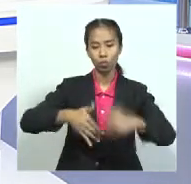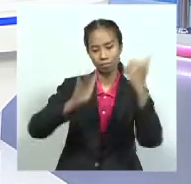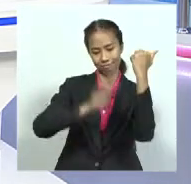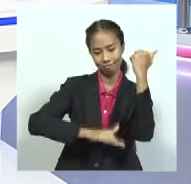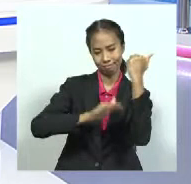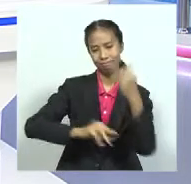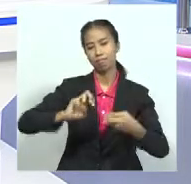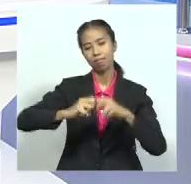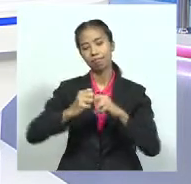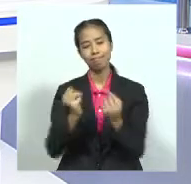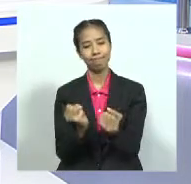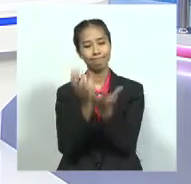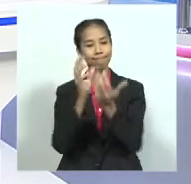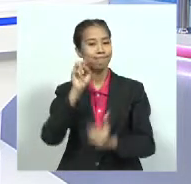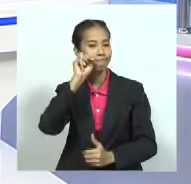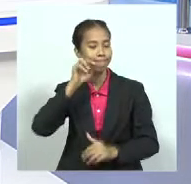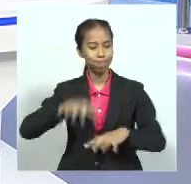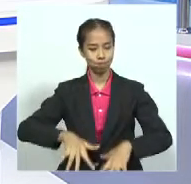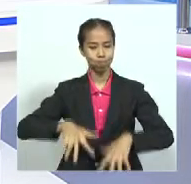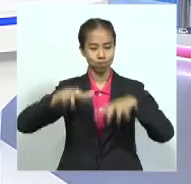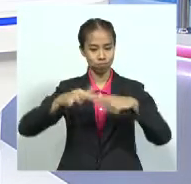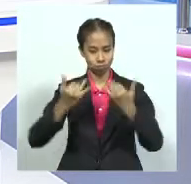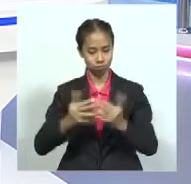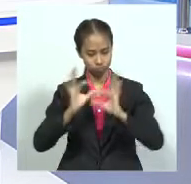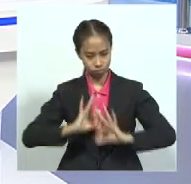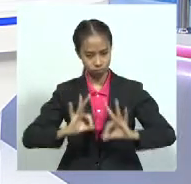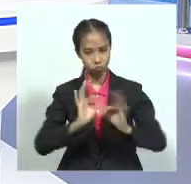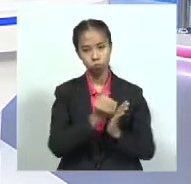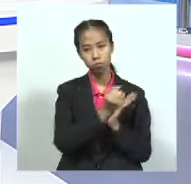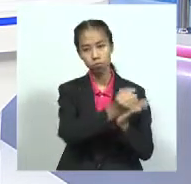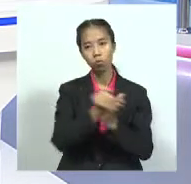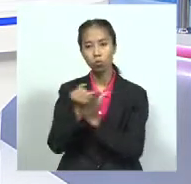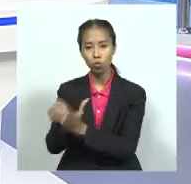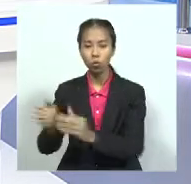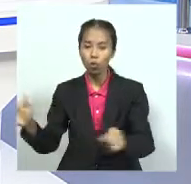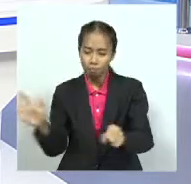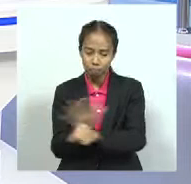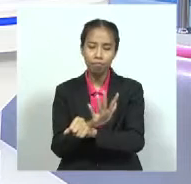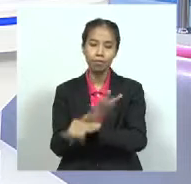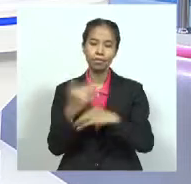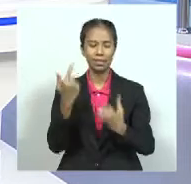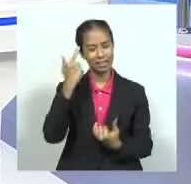ที่กำลังประสบปัญหาน้ำท่วมโดยกำชับให้เจ้าหน้าที่เร่งเข้าไปให้ความช่วยเหลืออย่างเต็มที่แต่ว่าเ